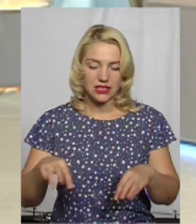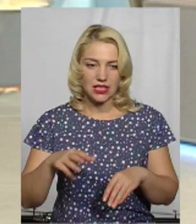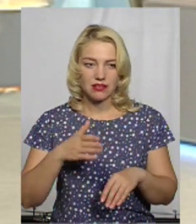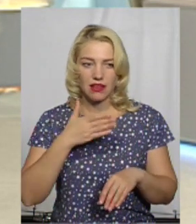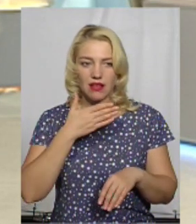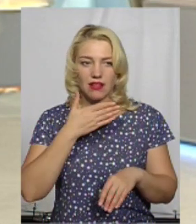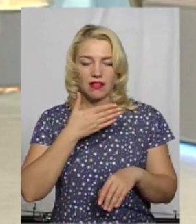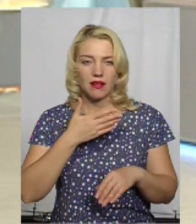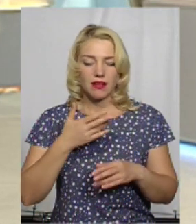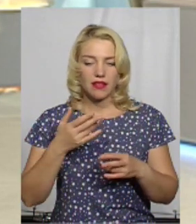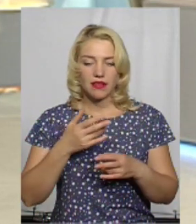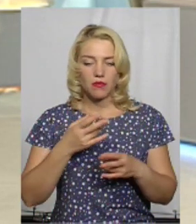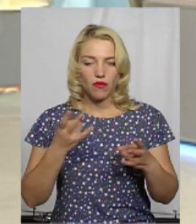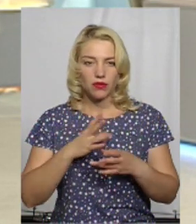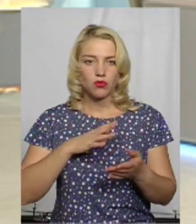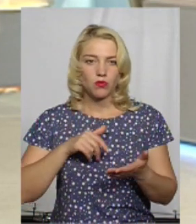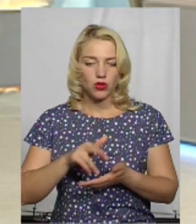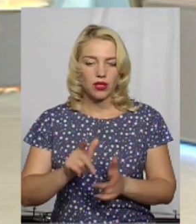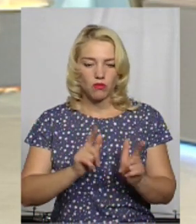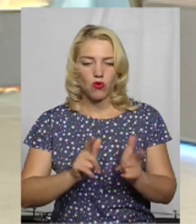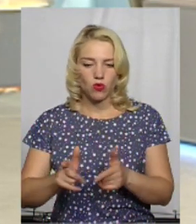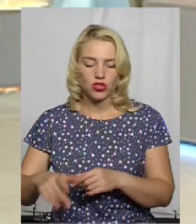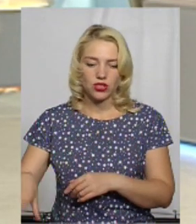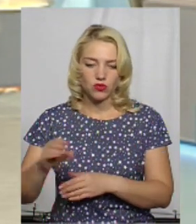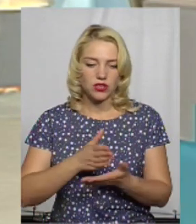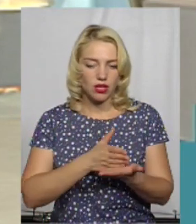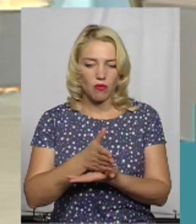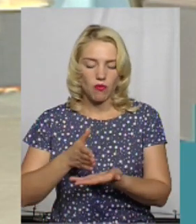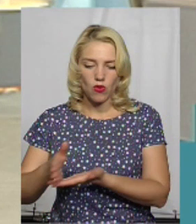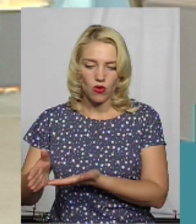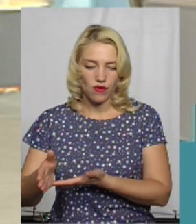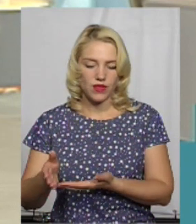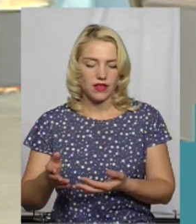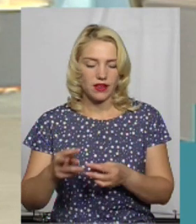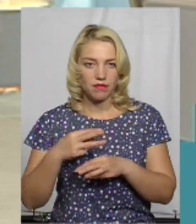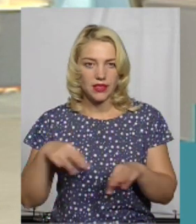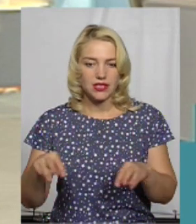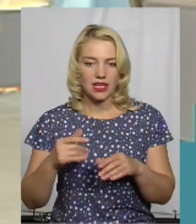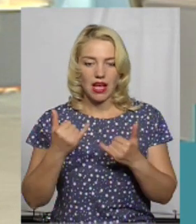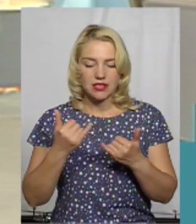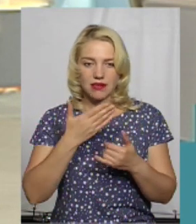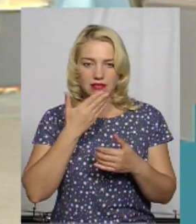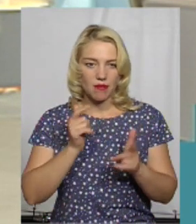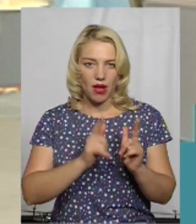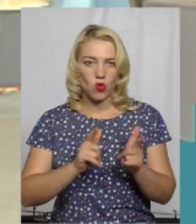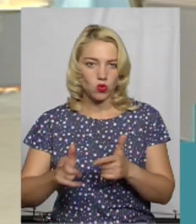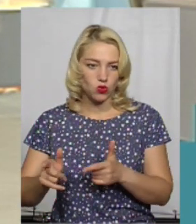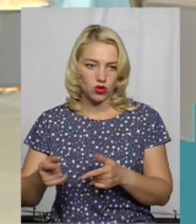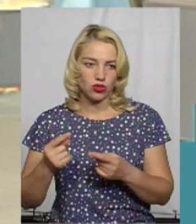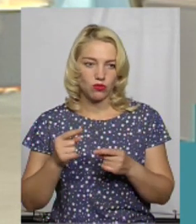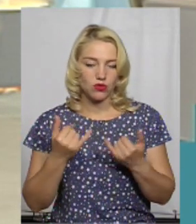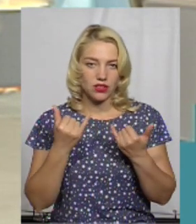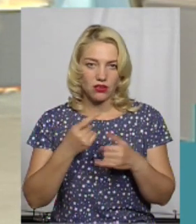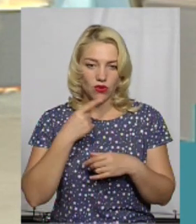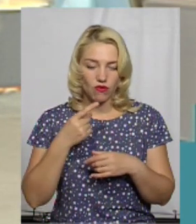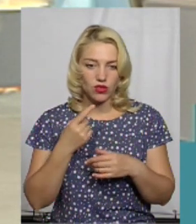мав пройти погодження всіх інших профільних міністерств. Наразі поки він це узгодження не пройшов. Тому зараз говорити